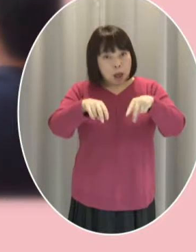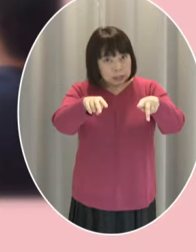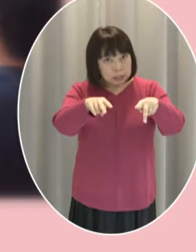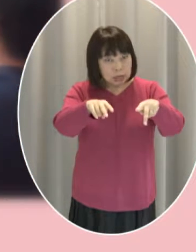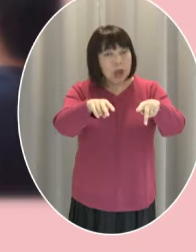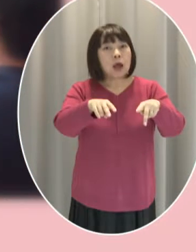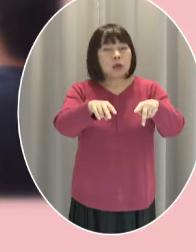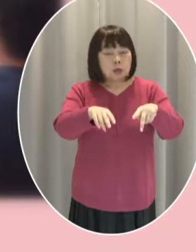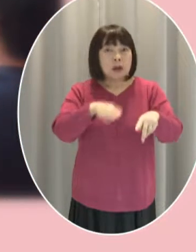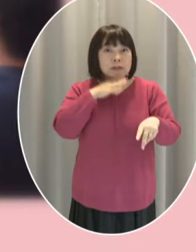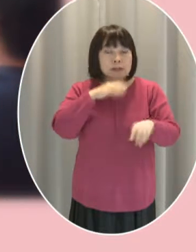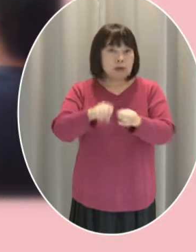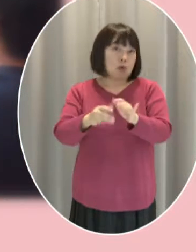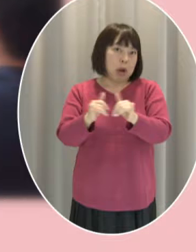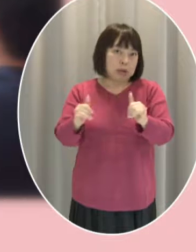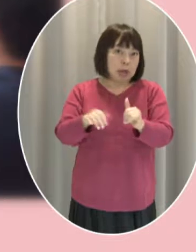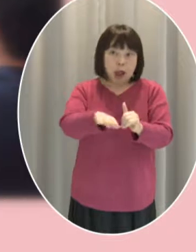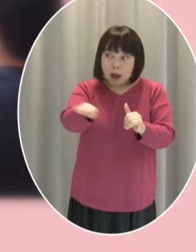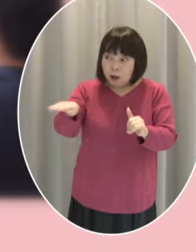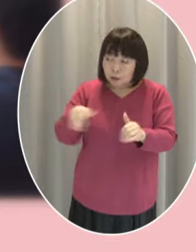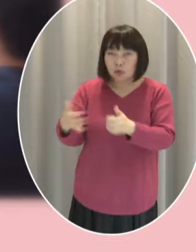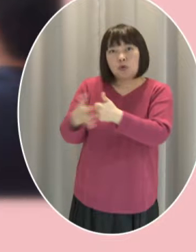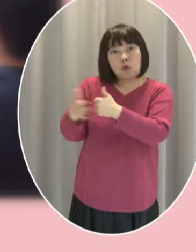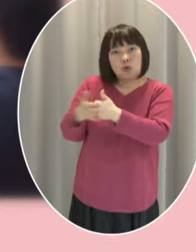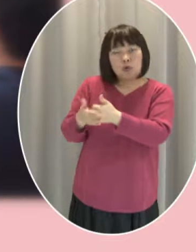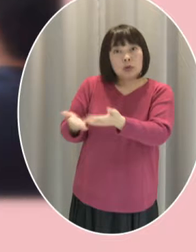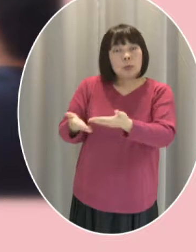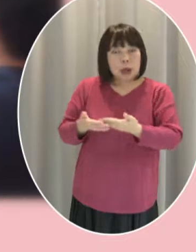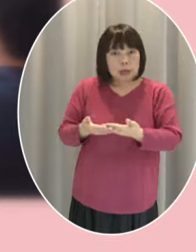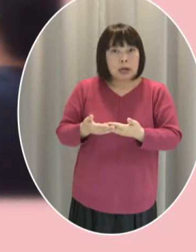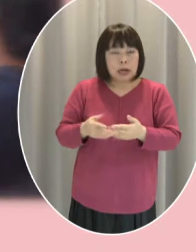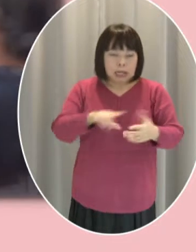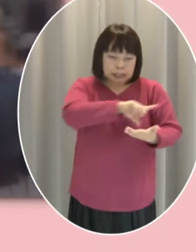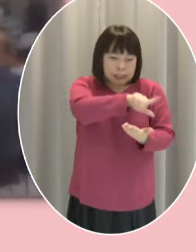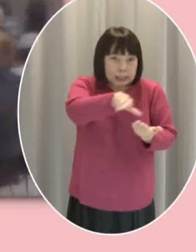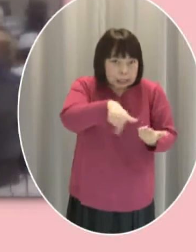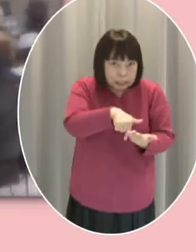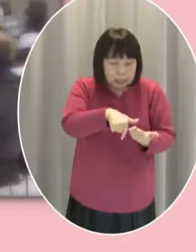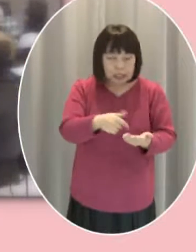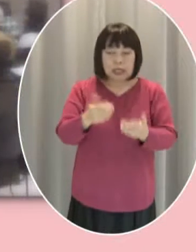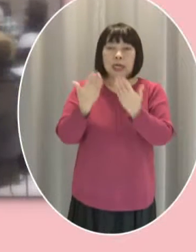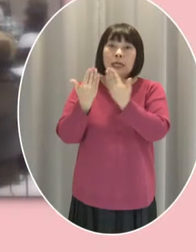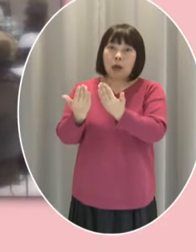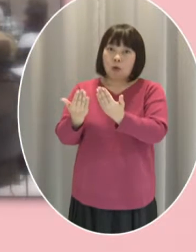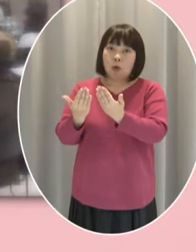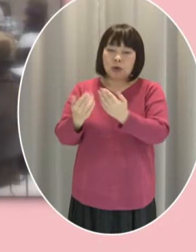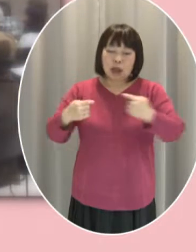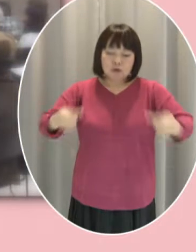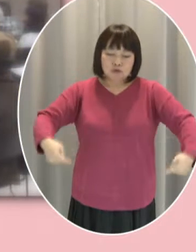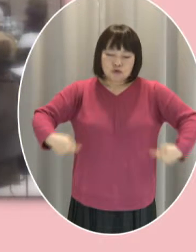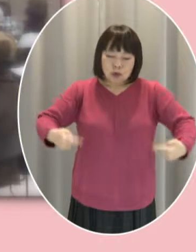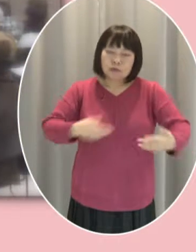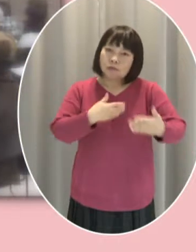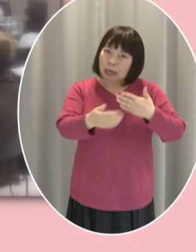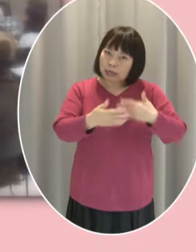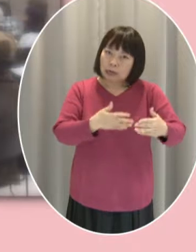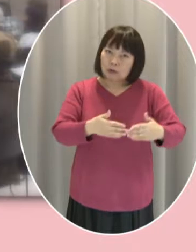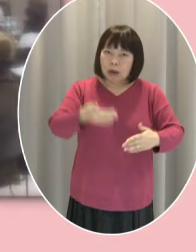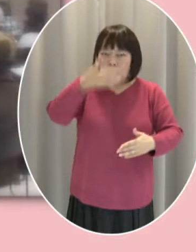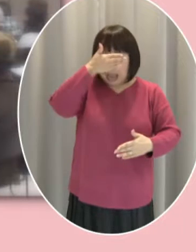当事者などの協力を得ながら地域や学校で車いす体験やアイマスク